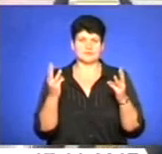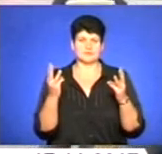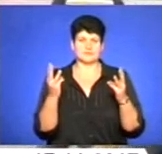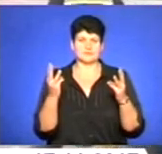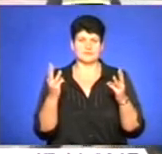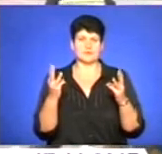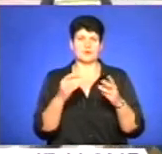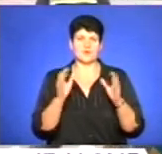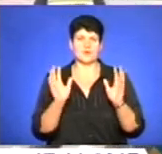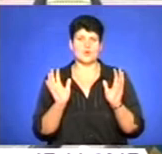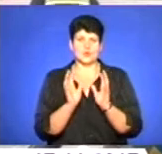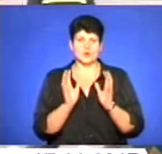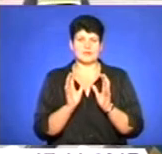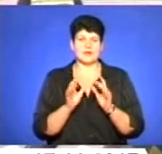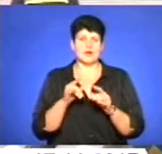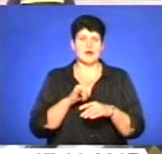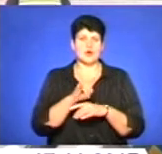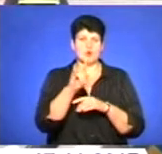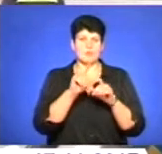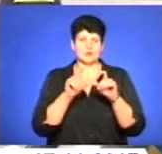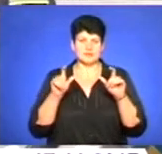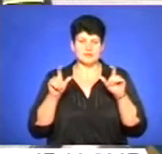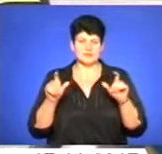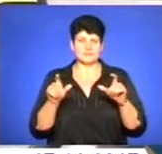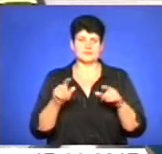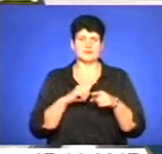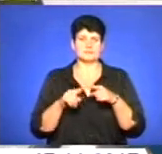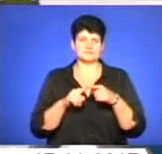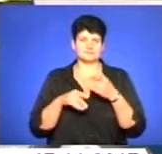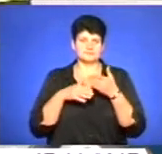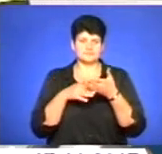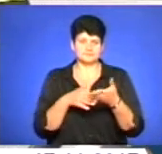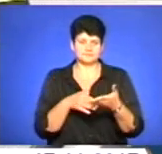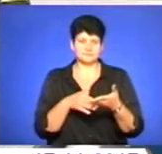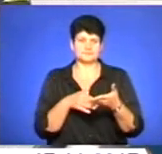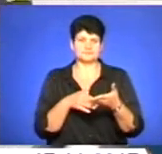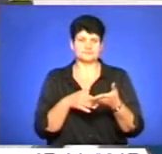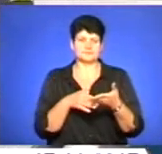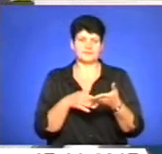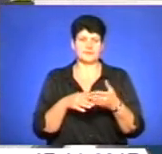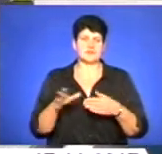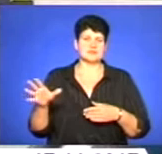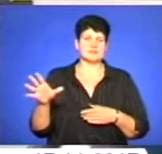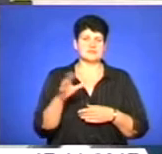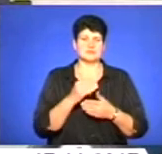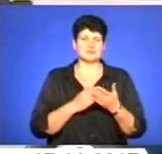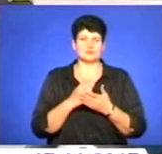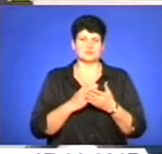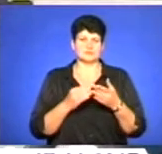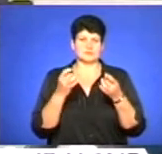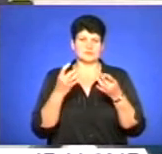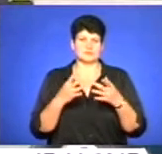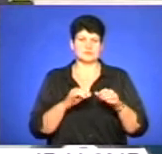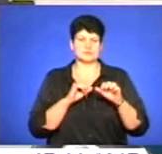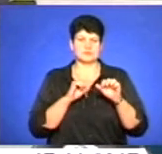відомчої пожежної охорони аеропорта, екстреної медичної допомоги. Всіма службами